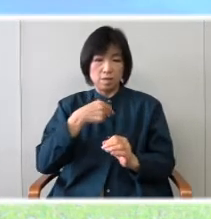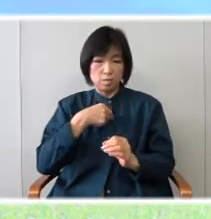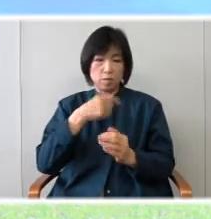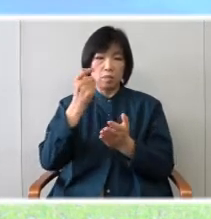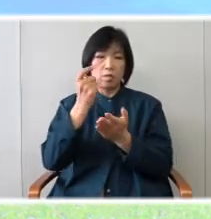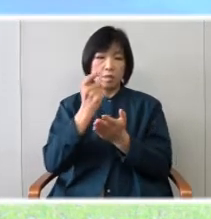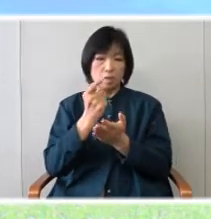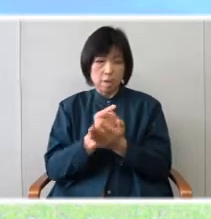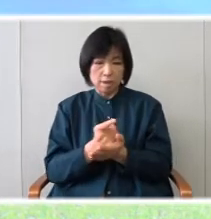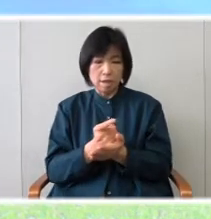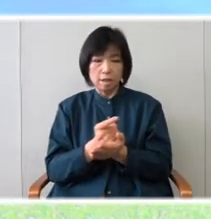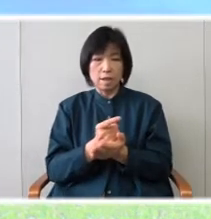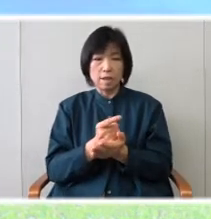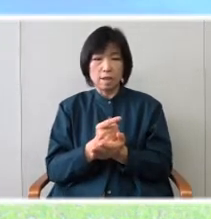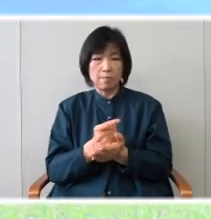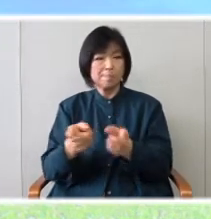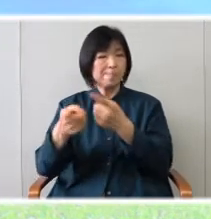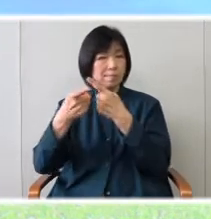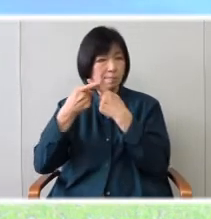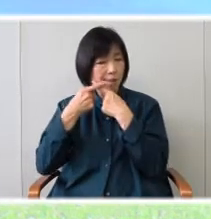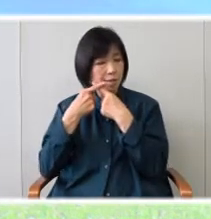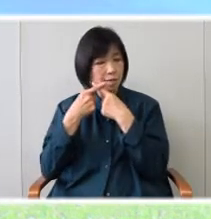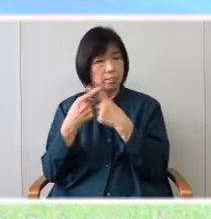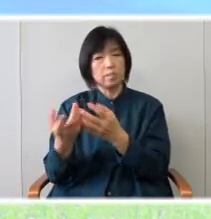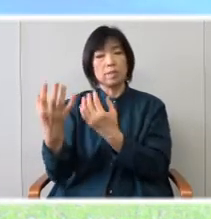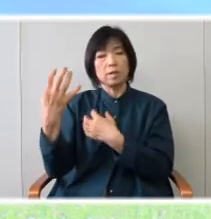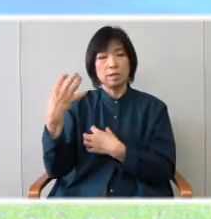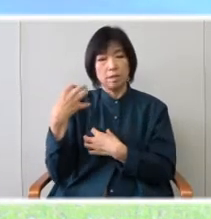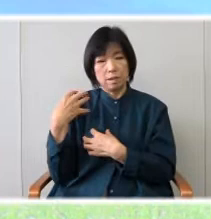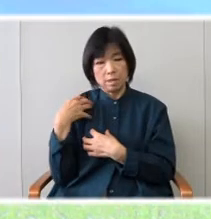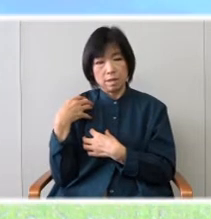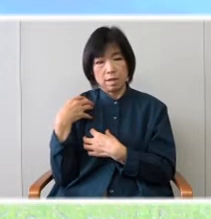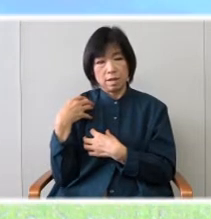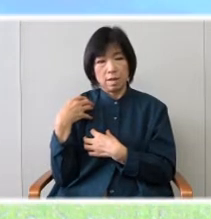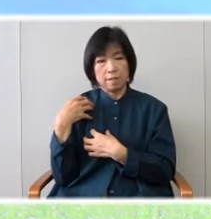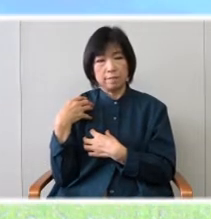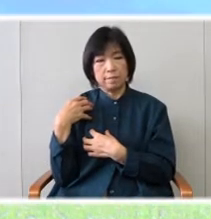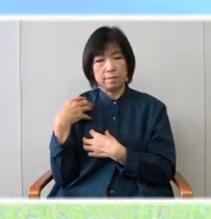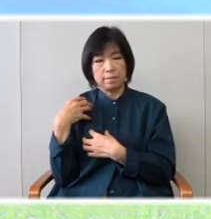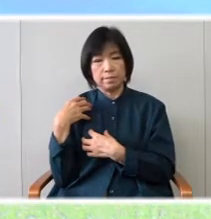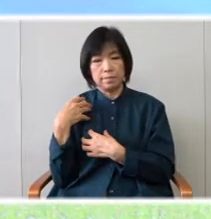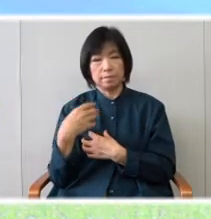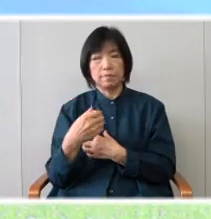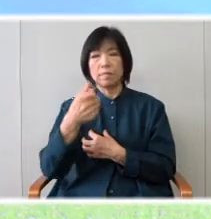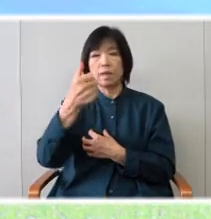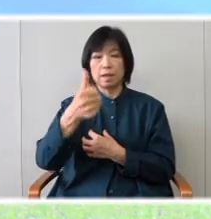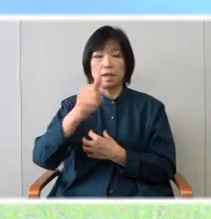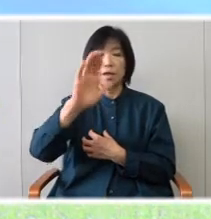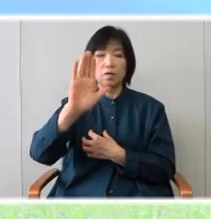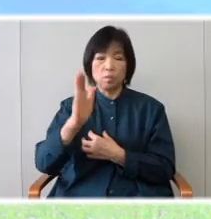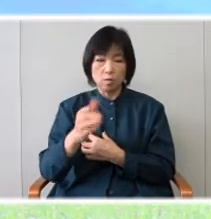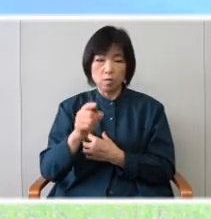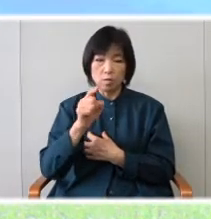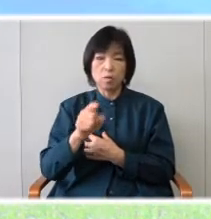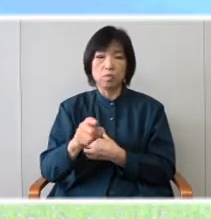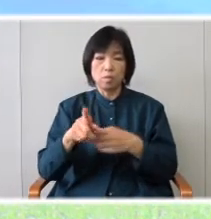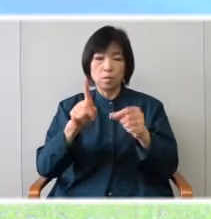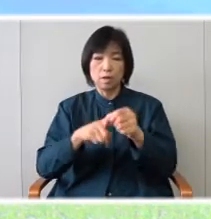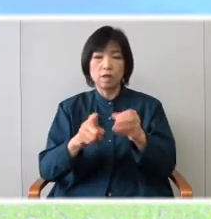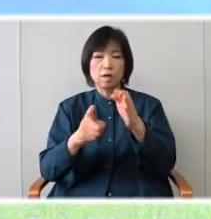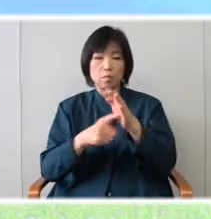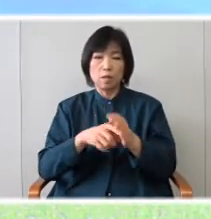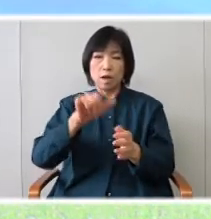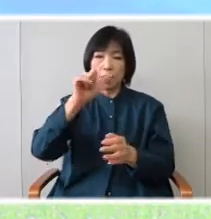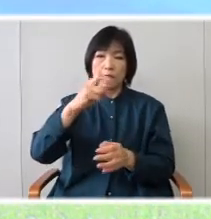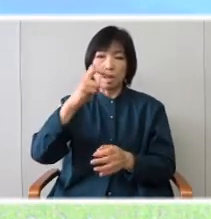を負うような形で、表舞台から姿を消したんですけれども、この中村弥勒の研究会というのが